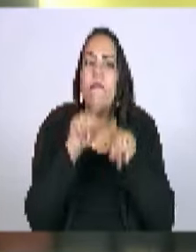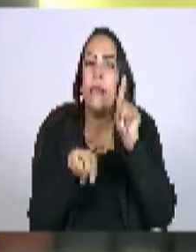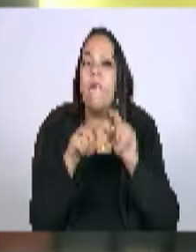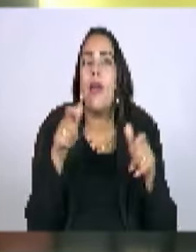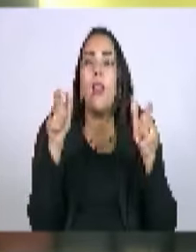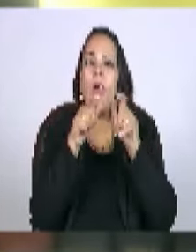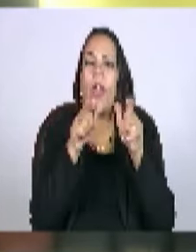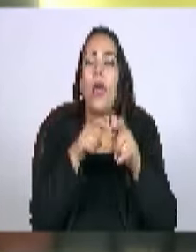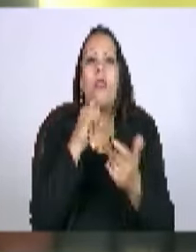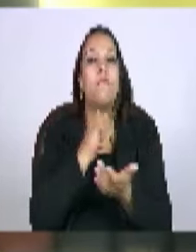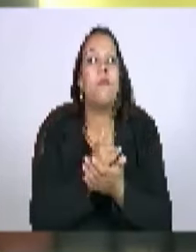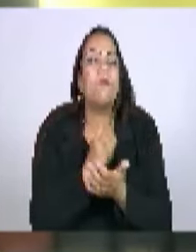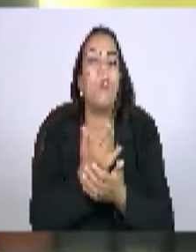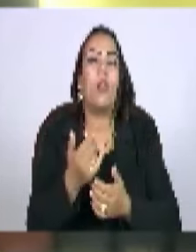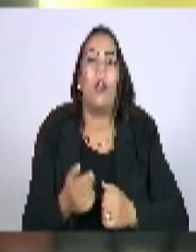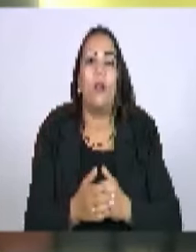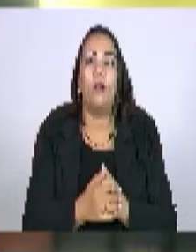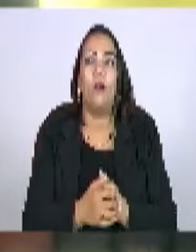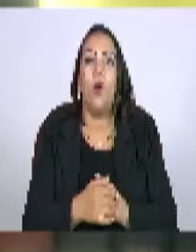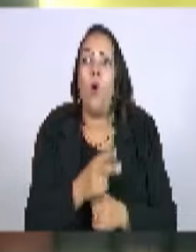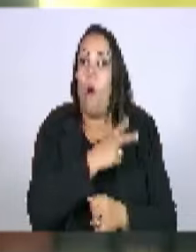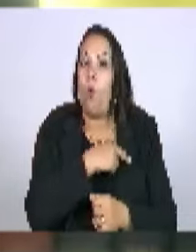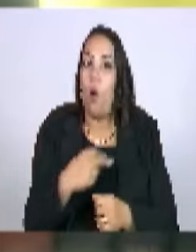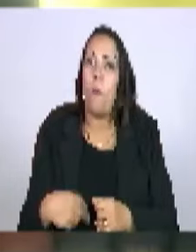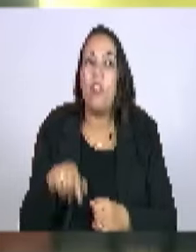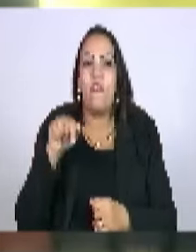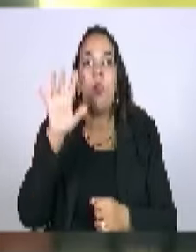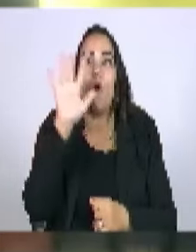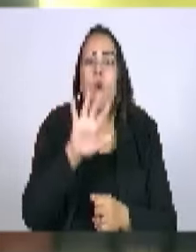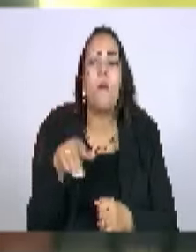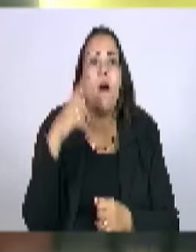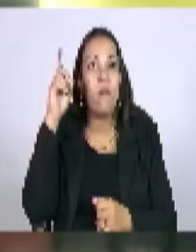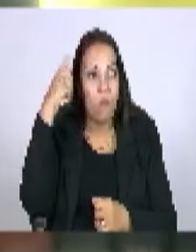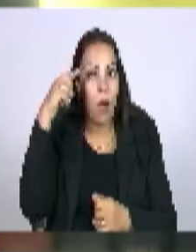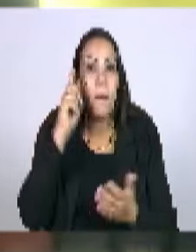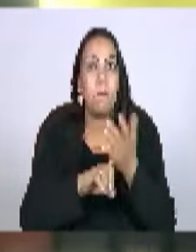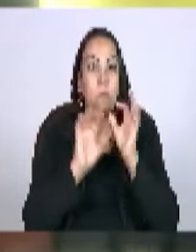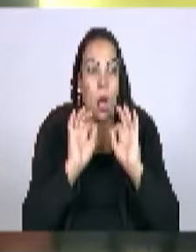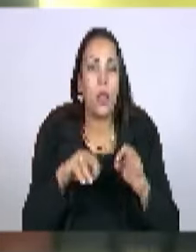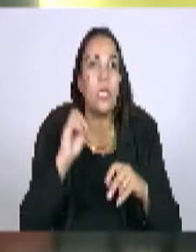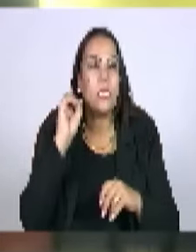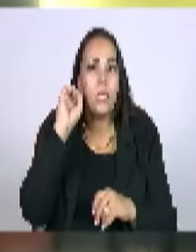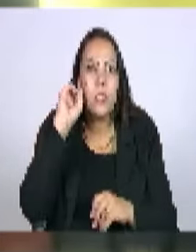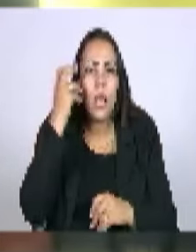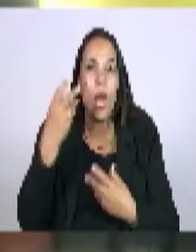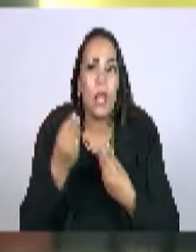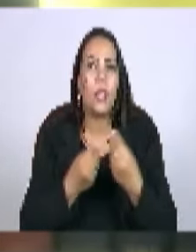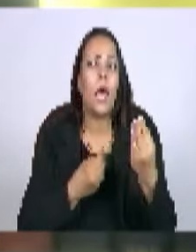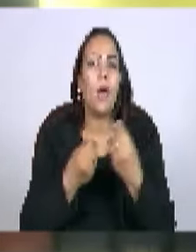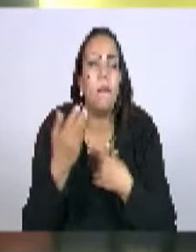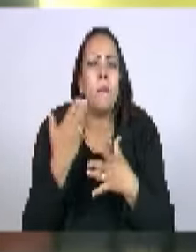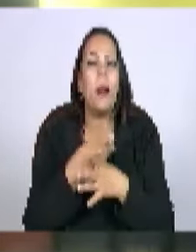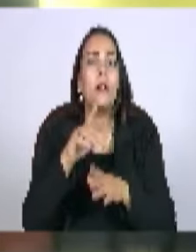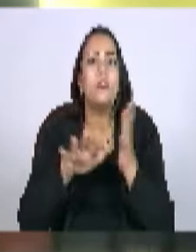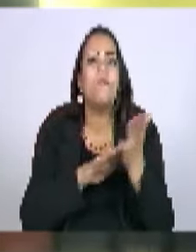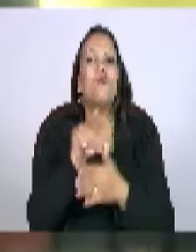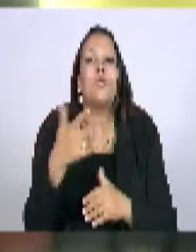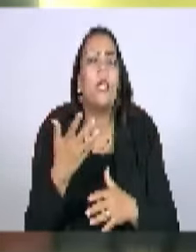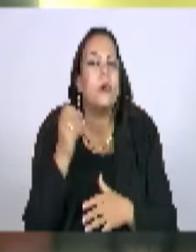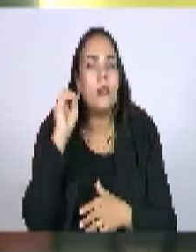وفي هيئات وفي حكومات في اوروبا بدات تفكر بجديه ازاي تتعامل مع هذه المعضله او